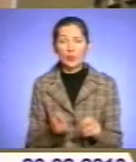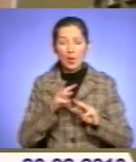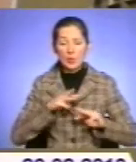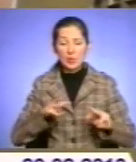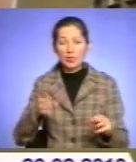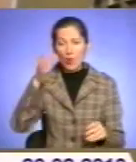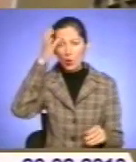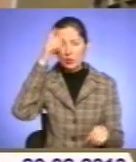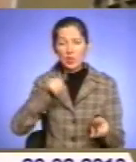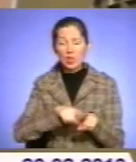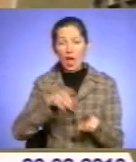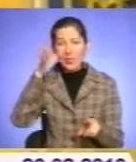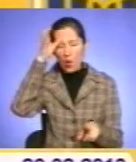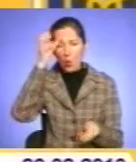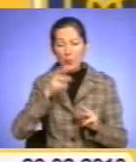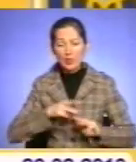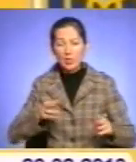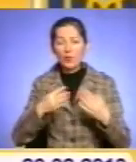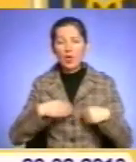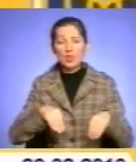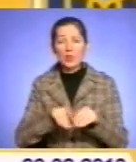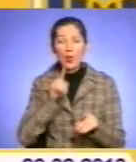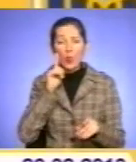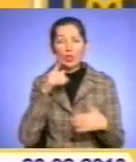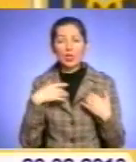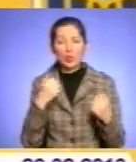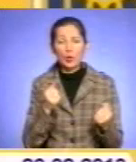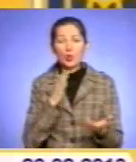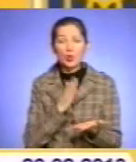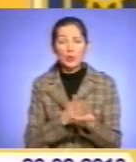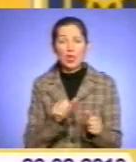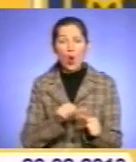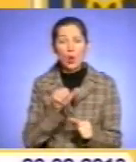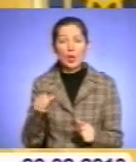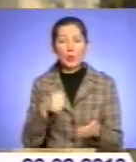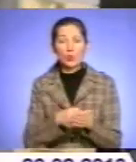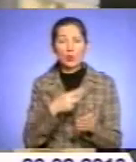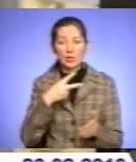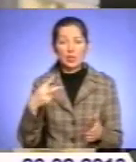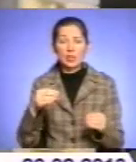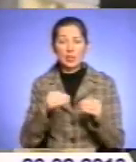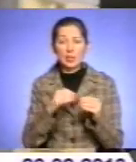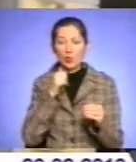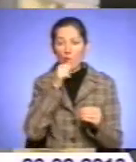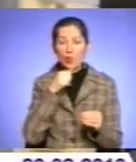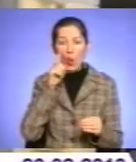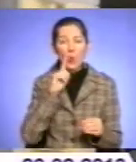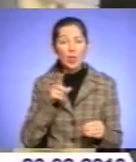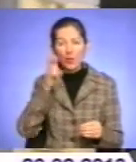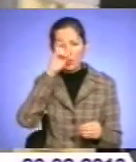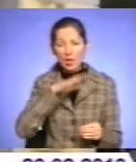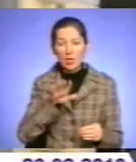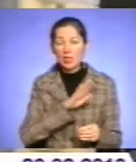Міністерство освіти та науки та Міністерство сім'ї, молоді та спорту існували окремо до 2010 року, доки в країні не